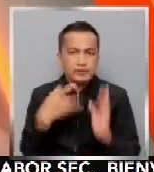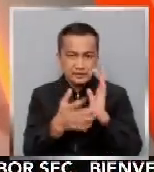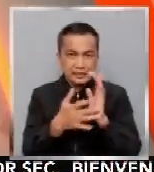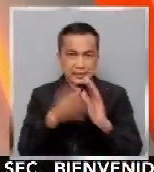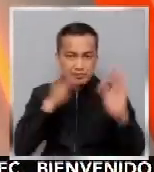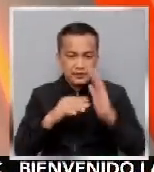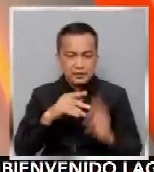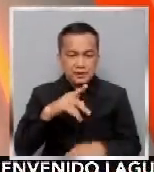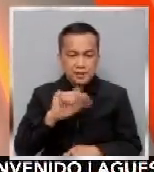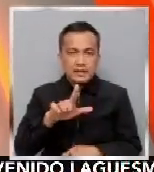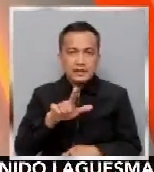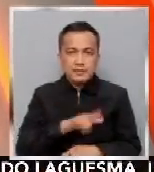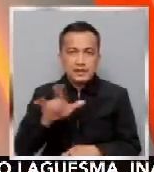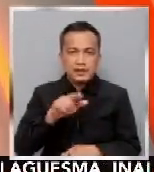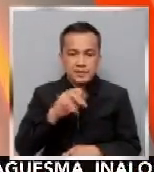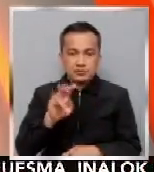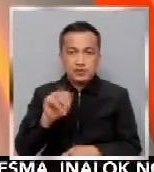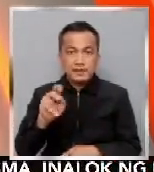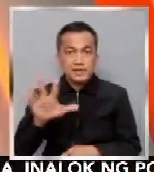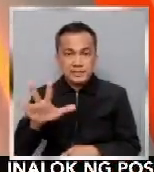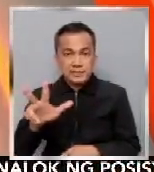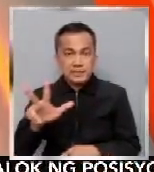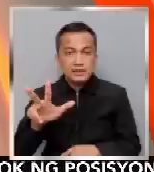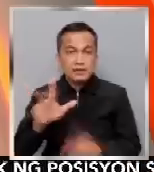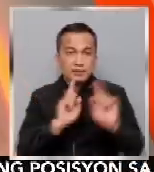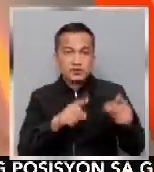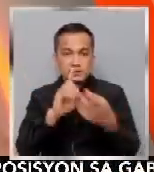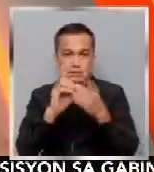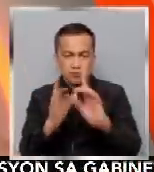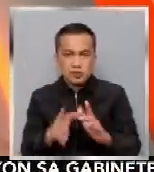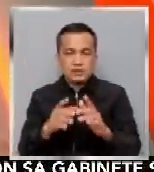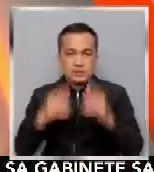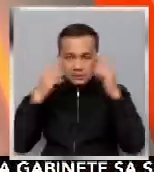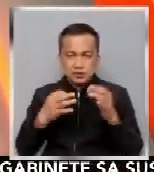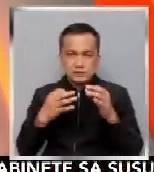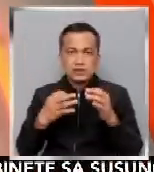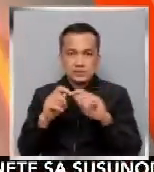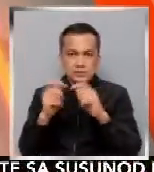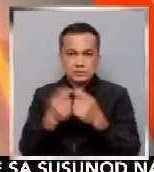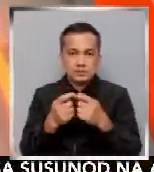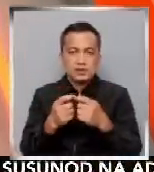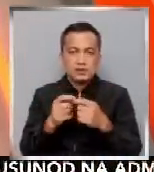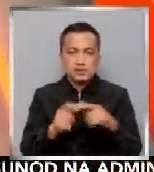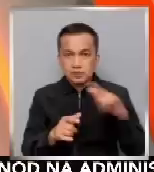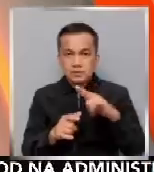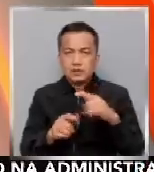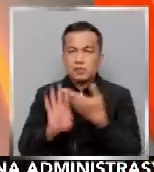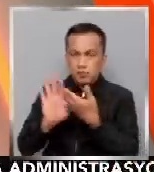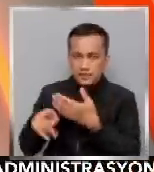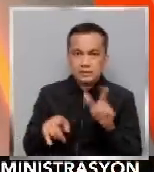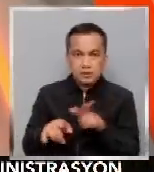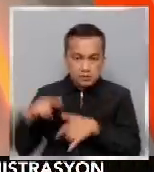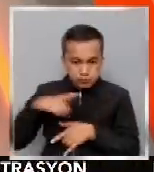Flight PR2543 patungong Dumaguete City, kaya nagdesisyon ang flight crew na bumalik at mag-precautionary landing.